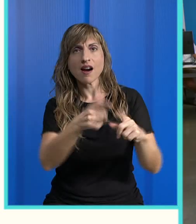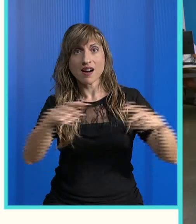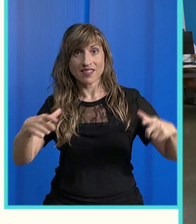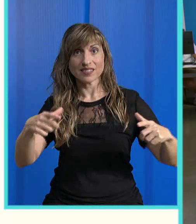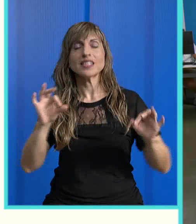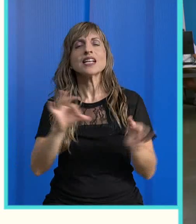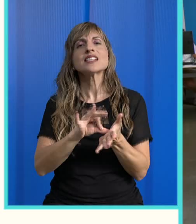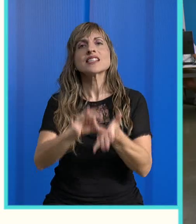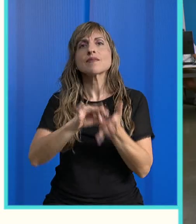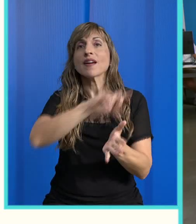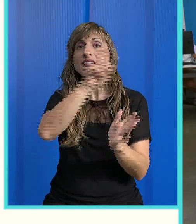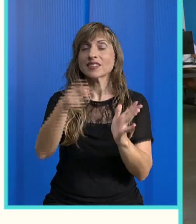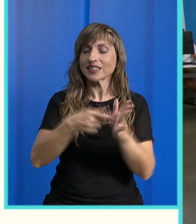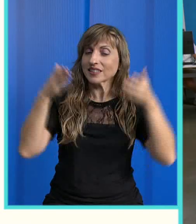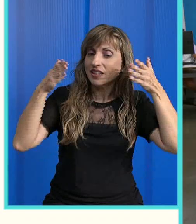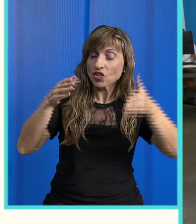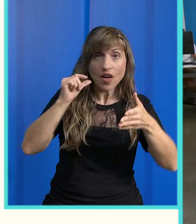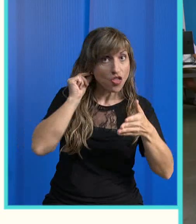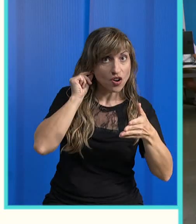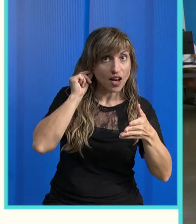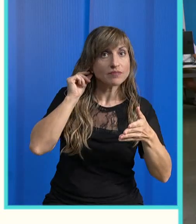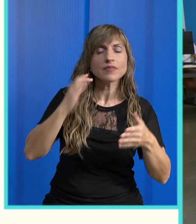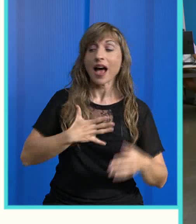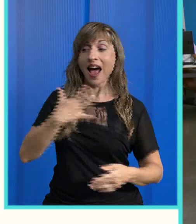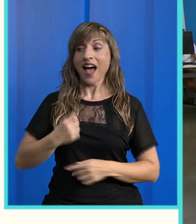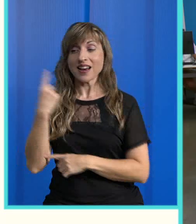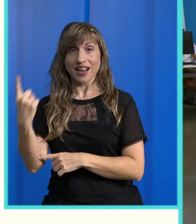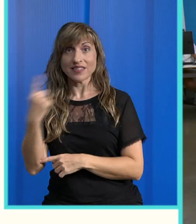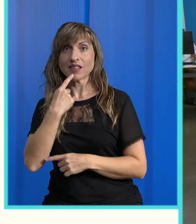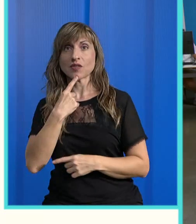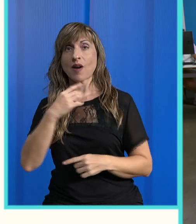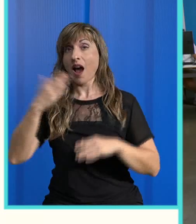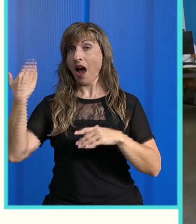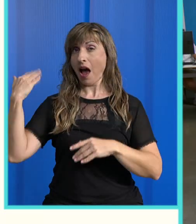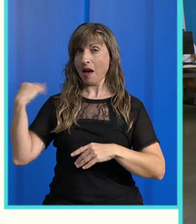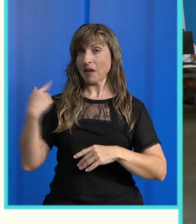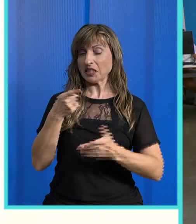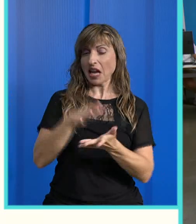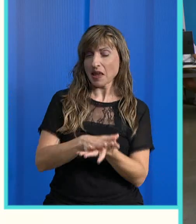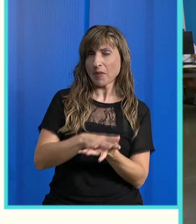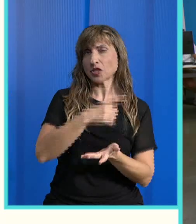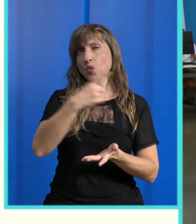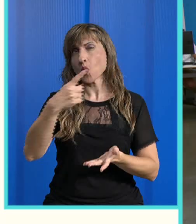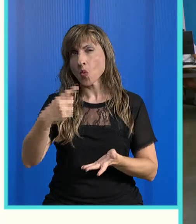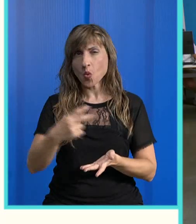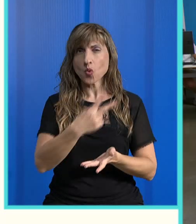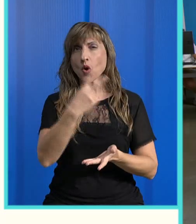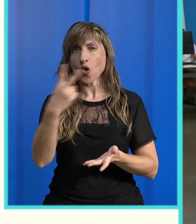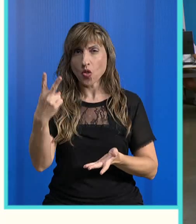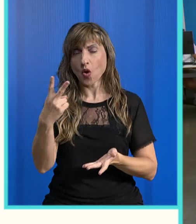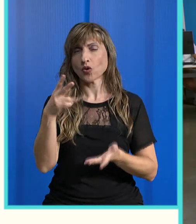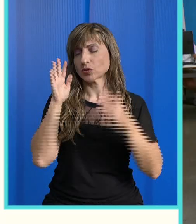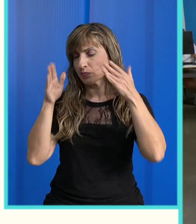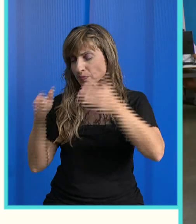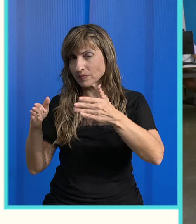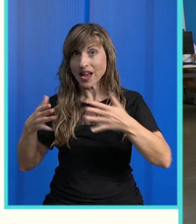Dona. Segons l'alcalde, segons s'assegura, al CIAT ha passat d'atendre un o dos casos mensuals abans de l'estiu a fer-ne una o dues